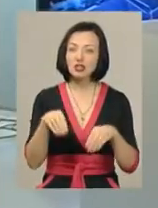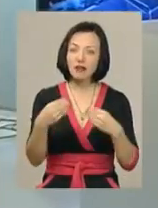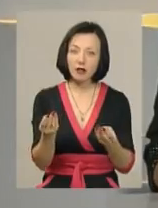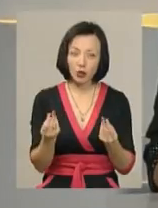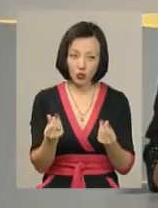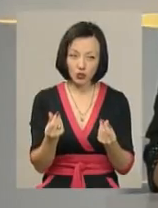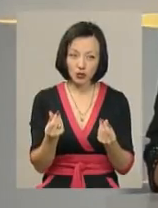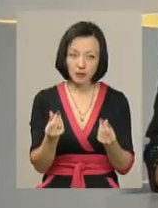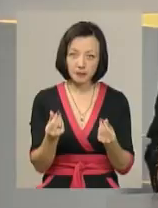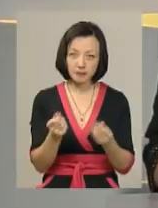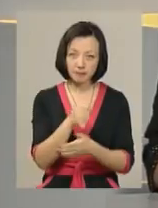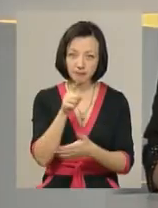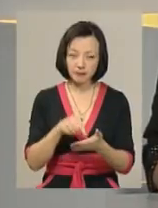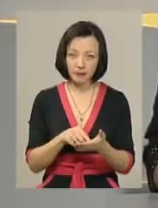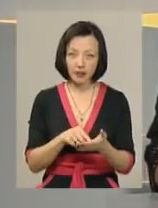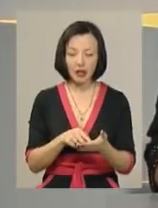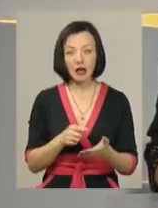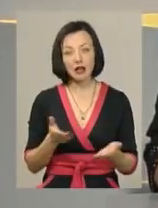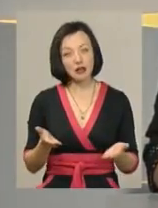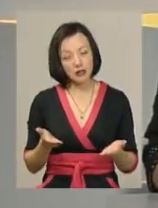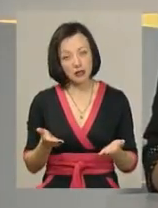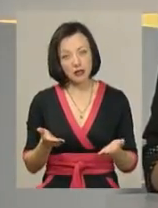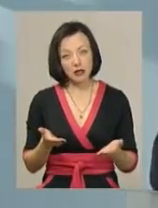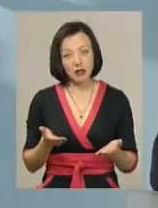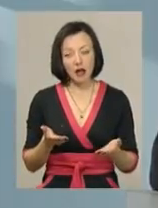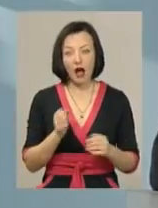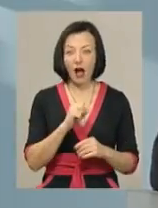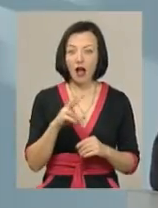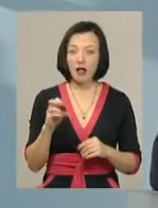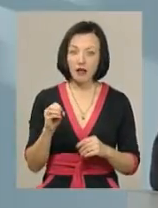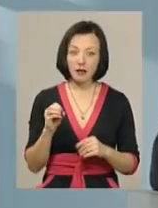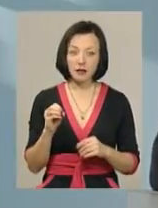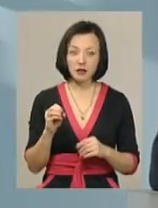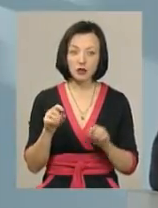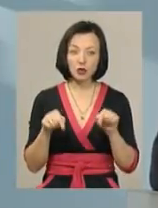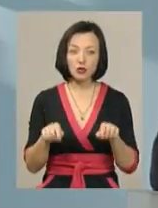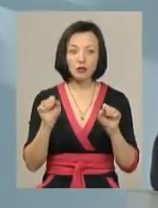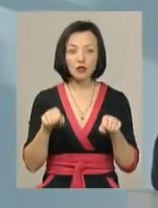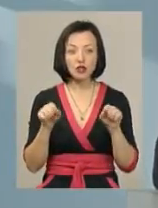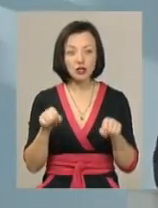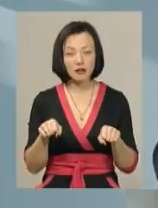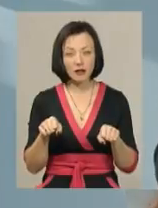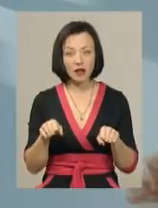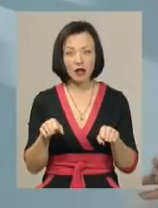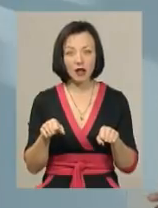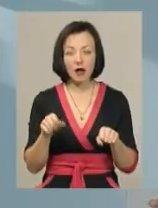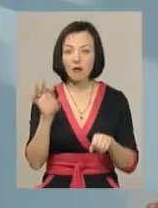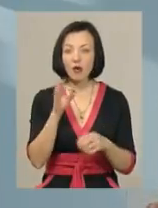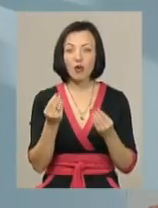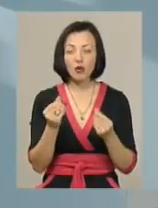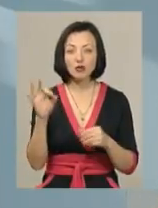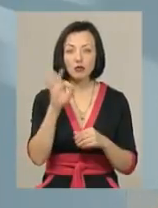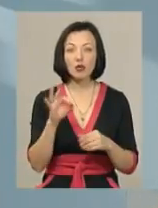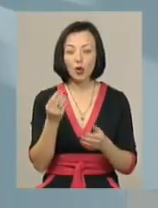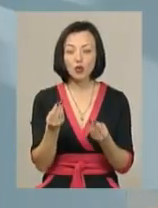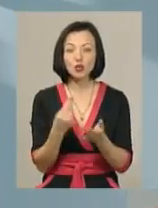гроші так До речі цевати гроші е от але Е тут можливо не стільки про гроші Скільки